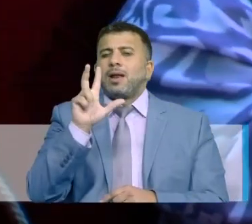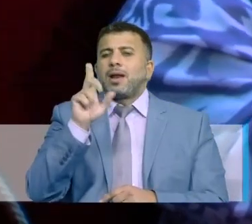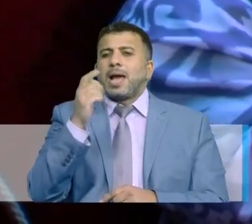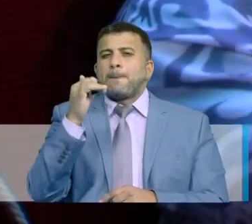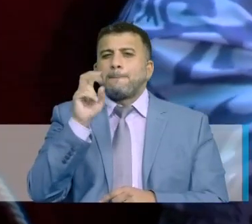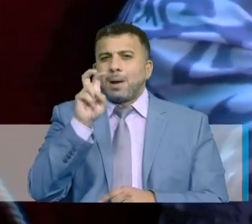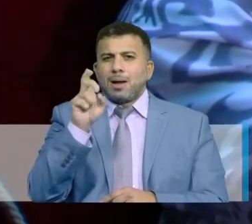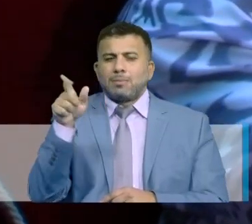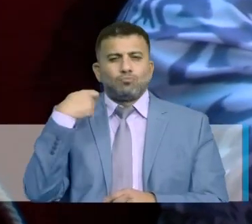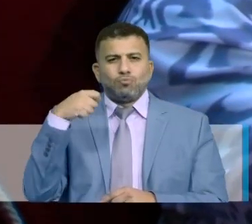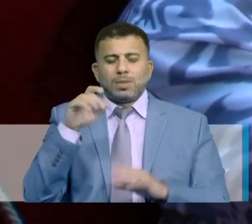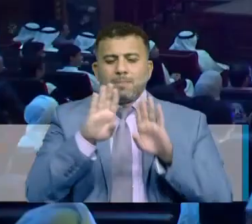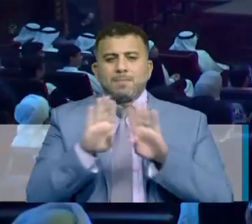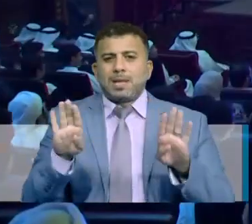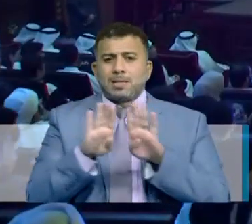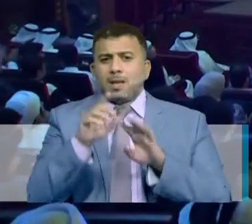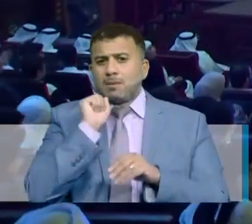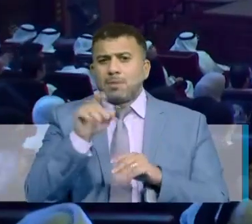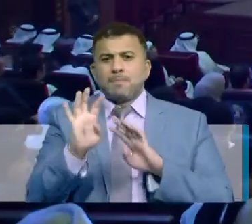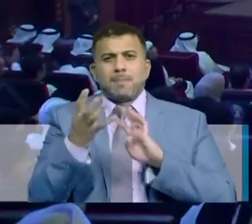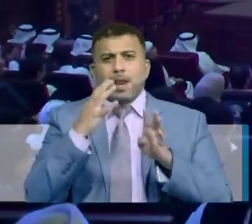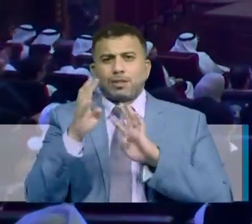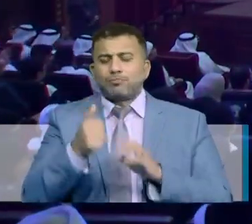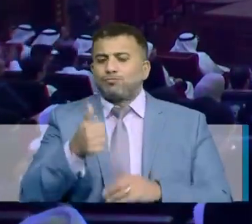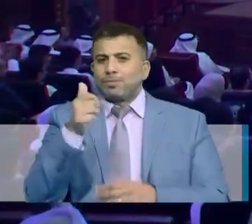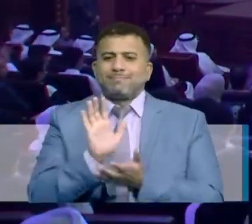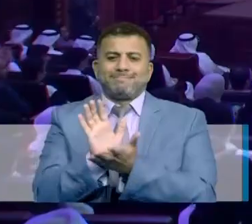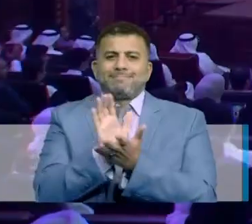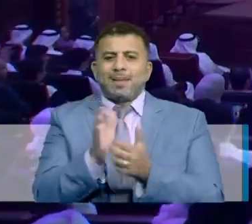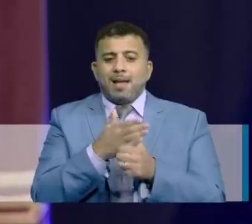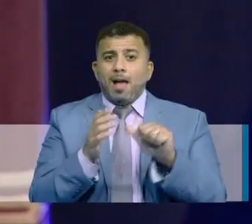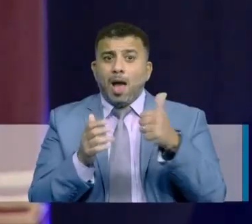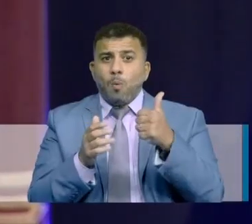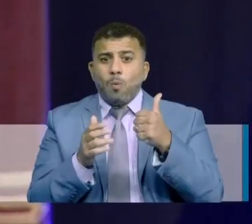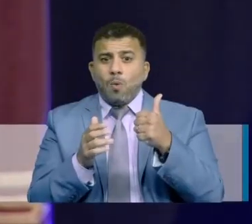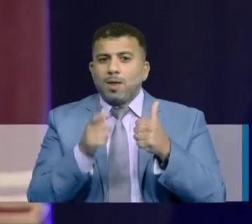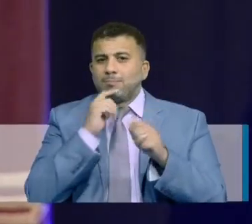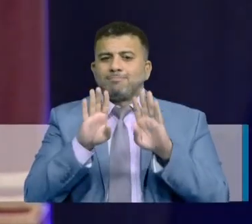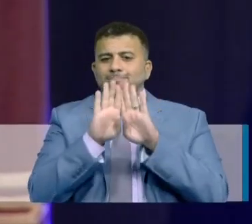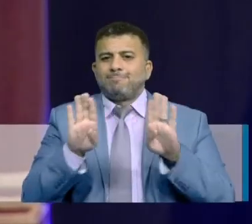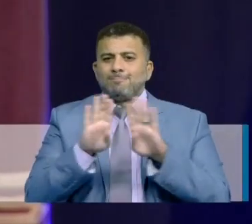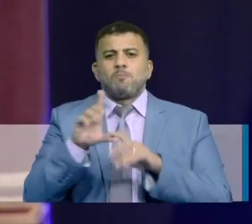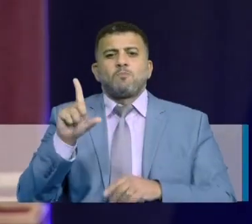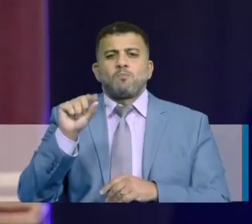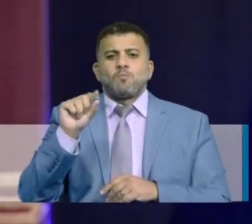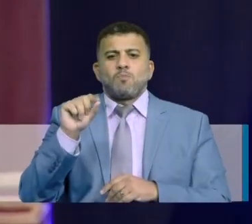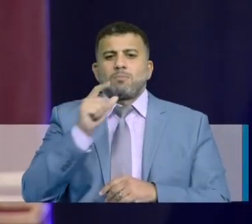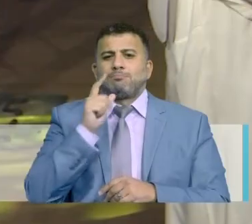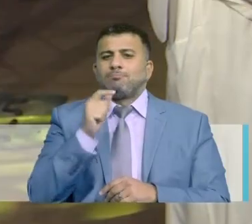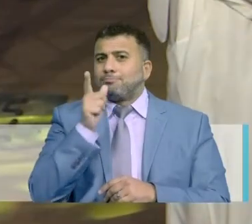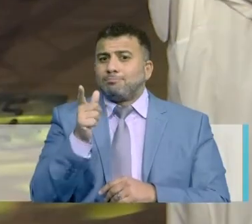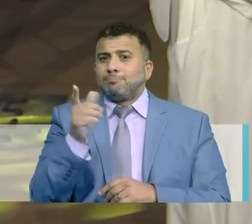في الدائرة ومدير المهرجان. كرم الفائزين بالمراكز الأولى والعروض المميزة